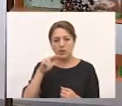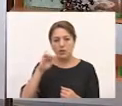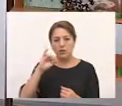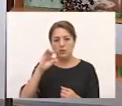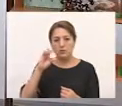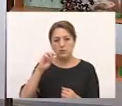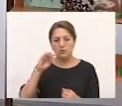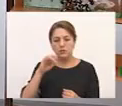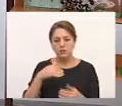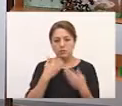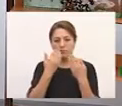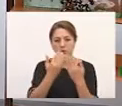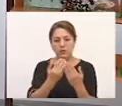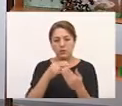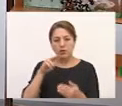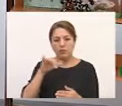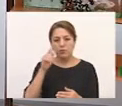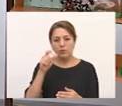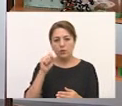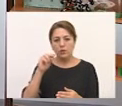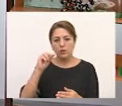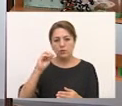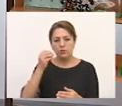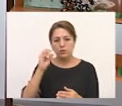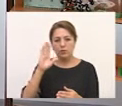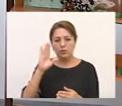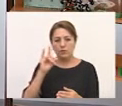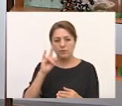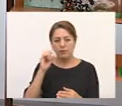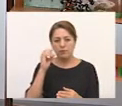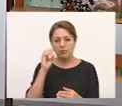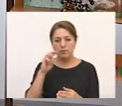перед Пугачевым Гринев стоит на вытяжку, как офицер.